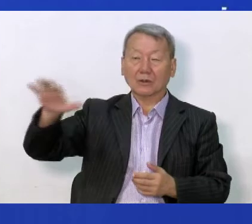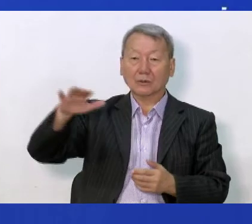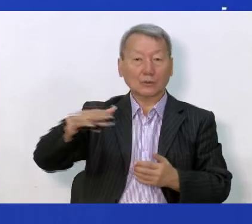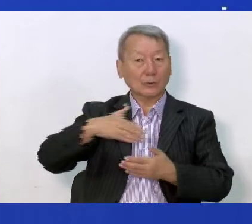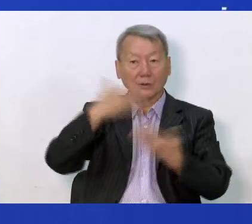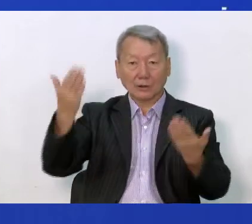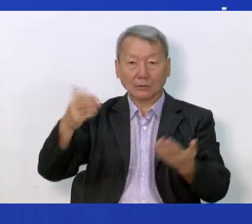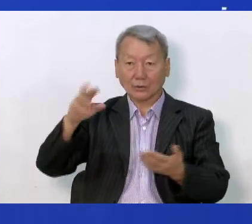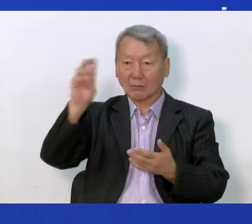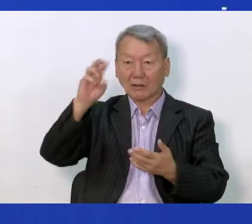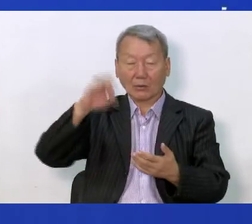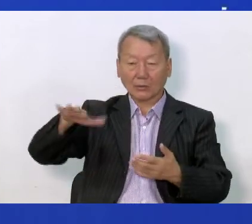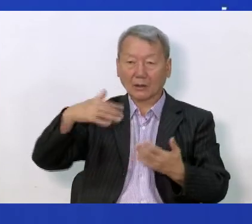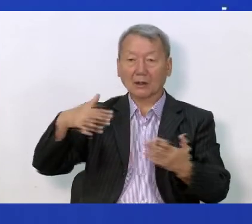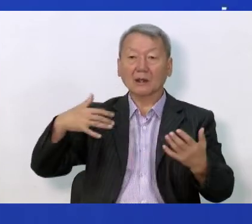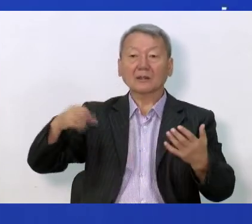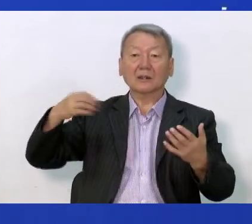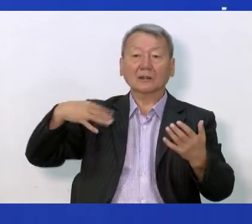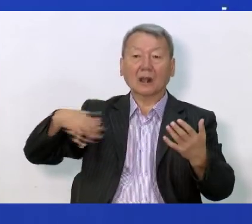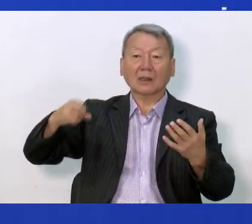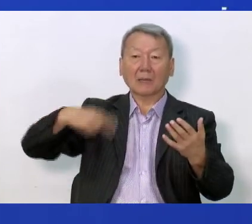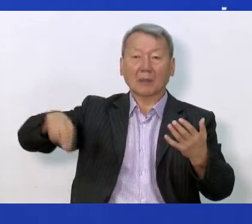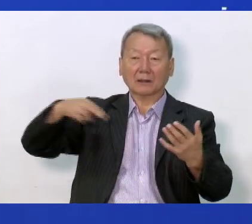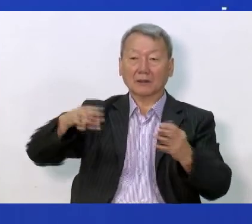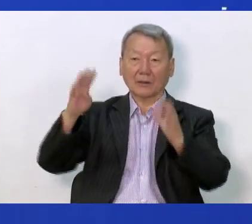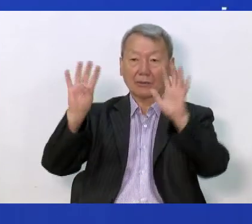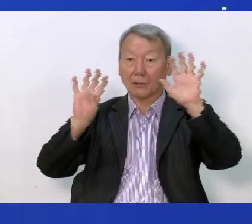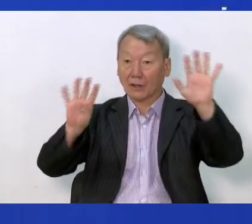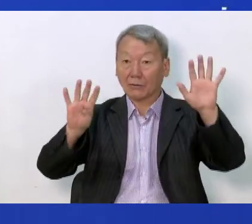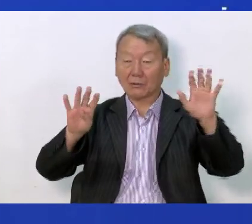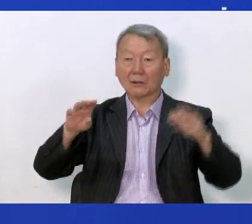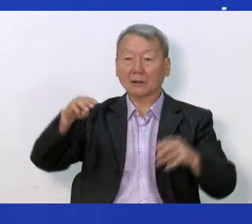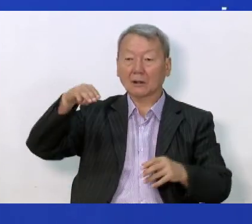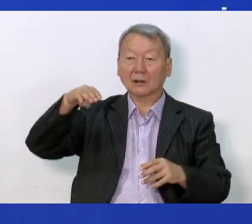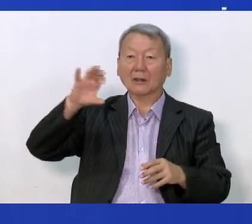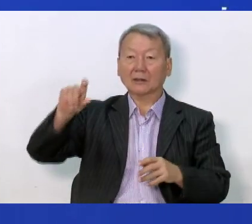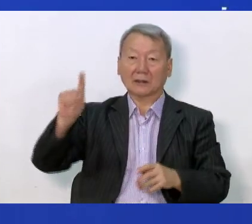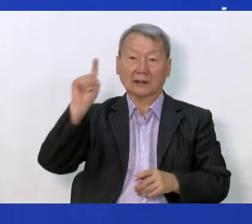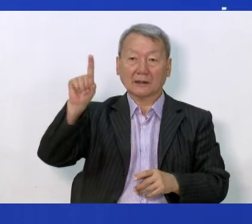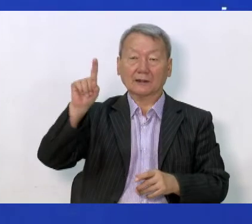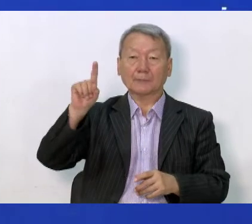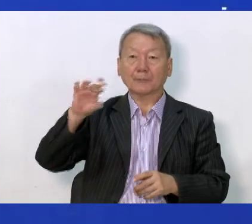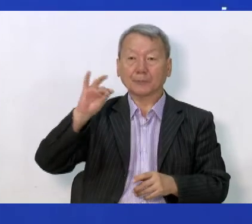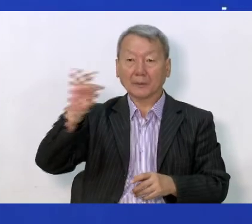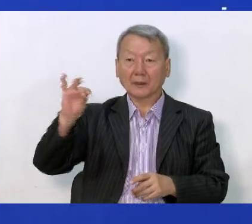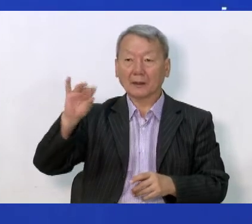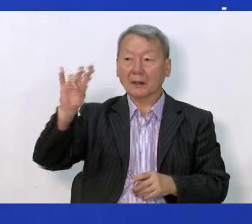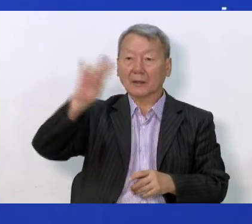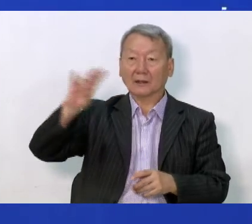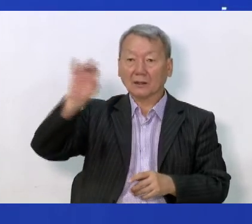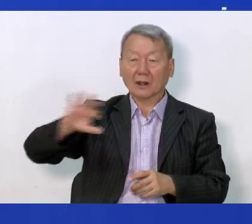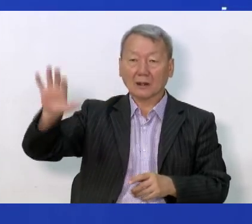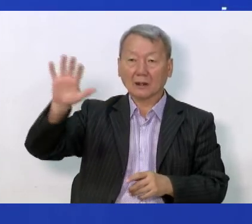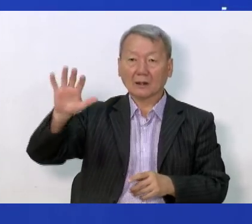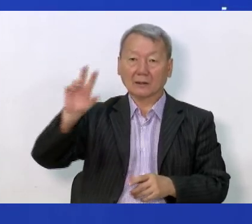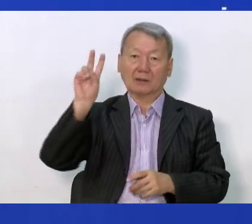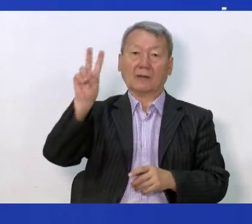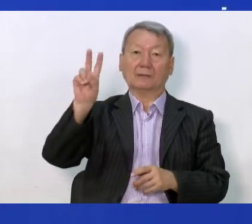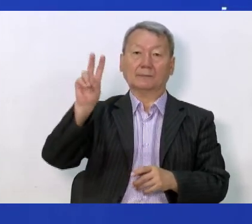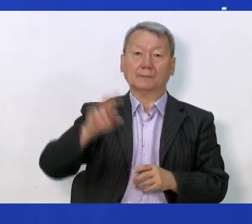не зарегистрировано, Джалабадской области 9, Таласской области 1 и Нарынской области